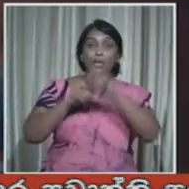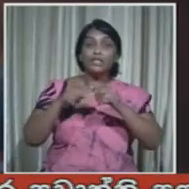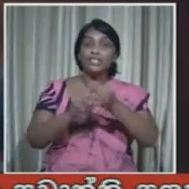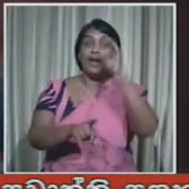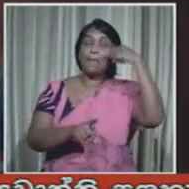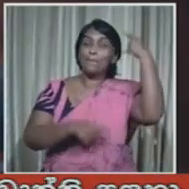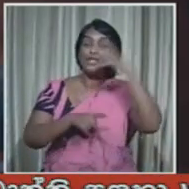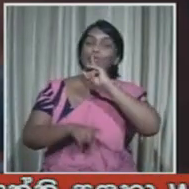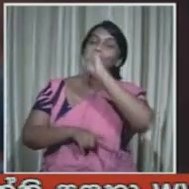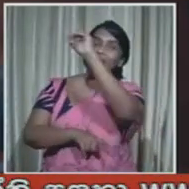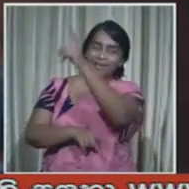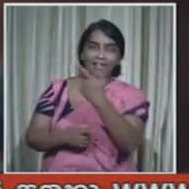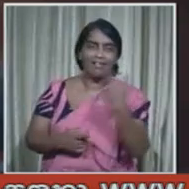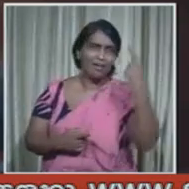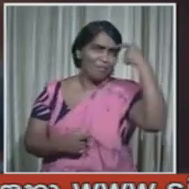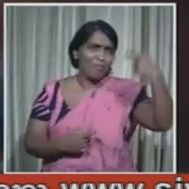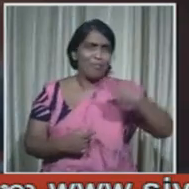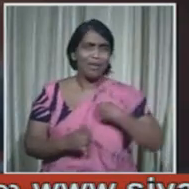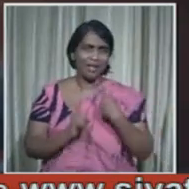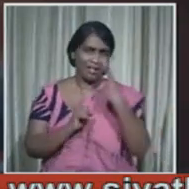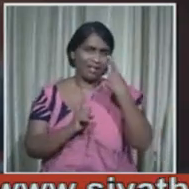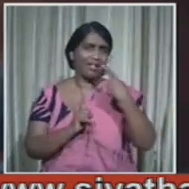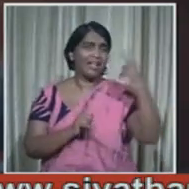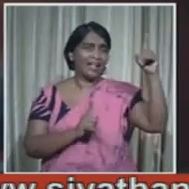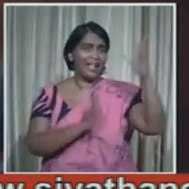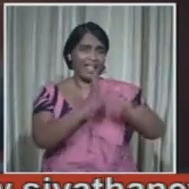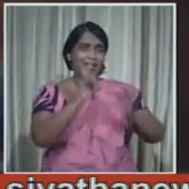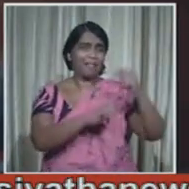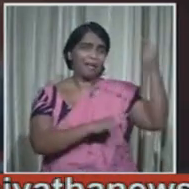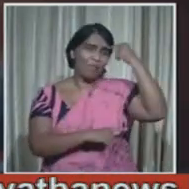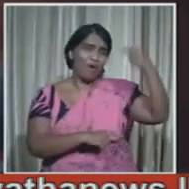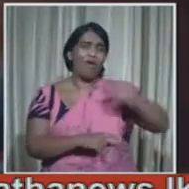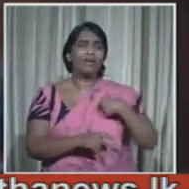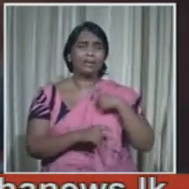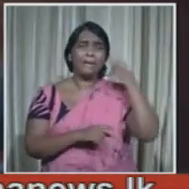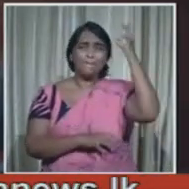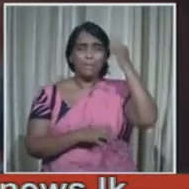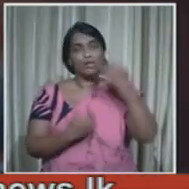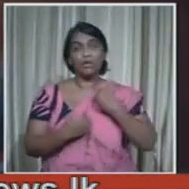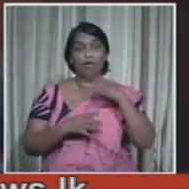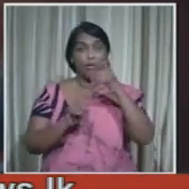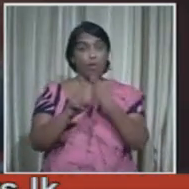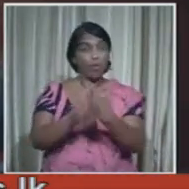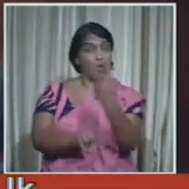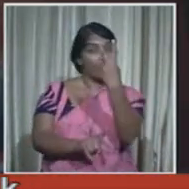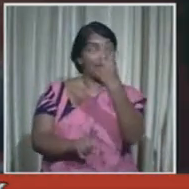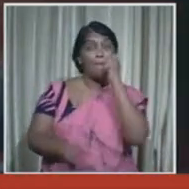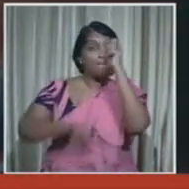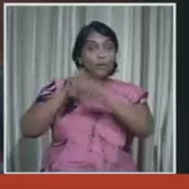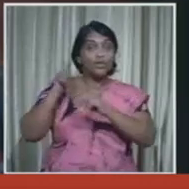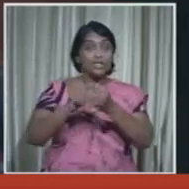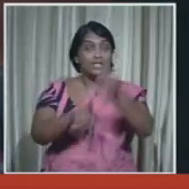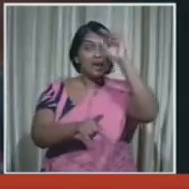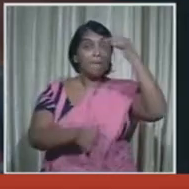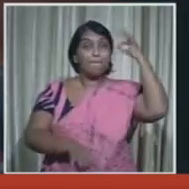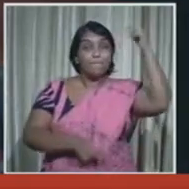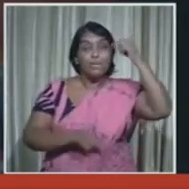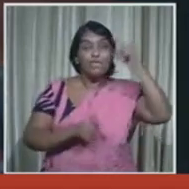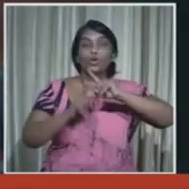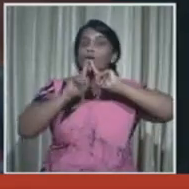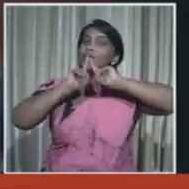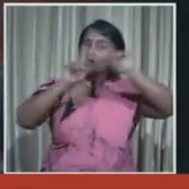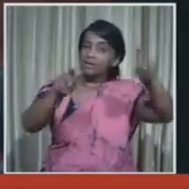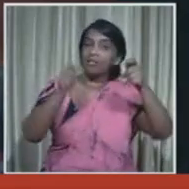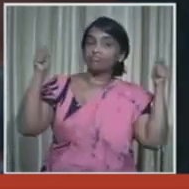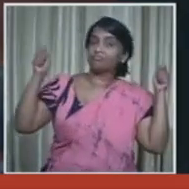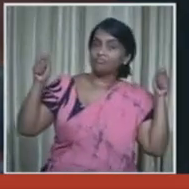කියනවා හරිද මේ මේ මේ එක මන්ත්‍රීවරයෙක් මට පිස්ස කියනවා හැබැයි කෝටි දෙකක් ජනතාව ජනාධිපතිවරයට පිස්ස කියනවා ගේ ගාව ගිහිල්ලා පිස්ස කියලා බෝඩ් අල්ලන්